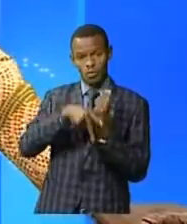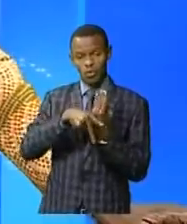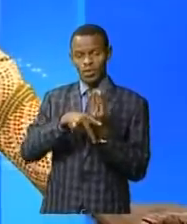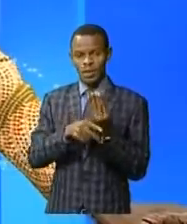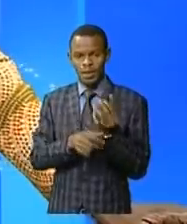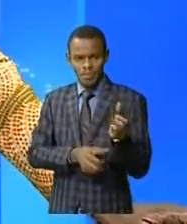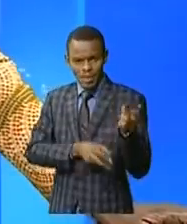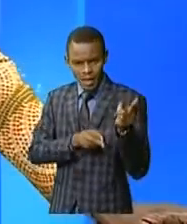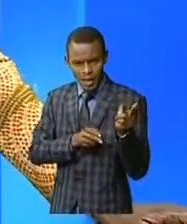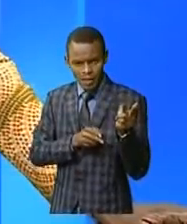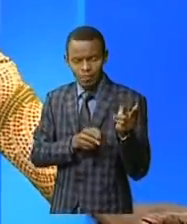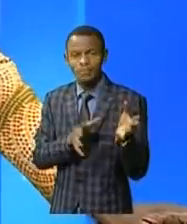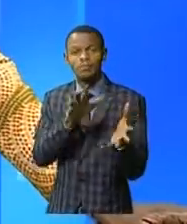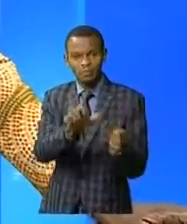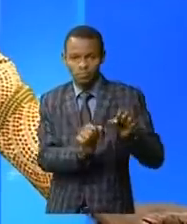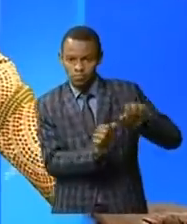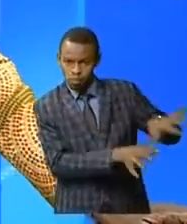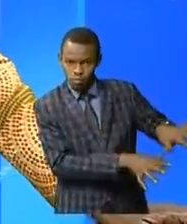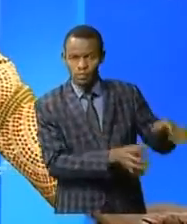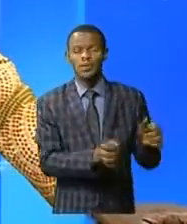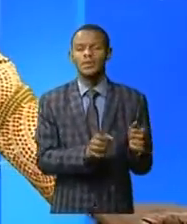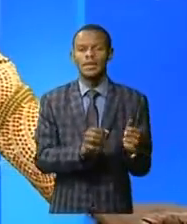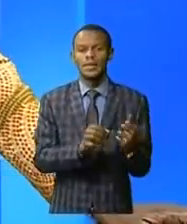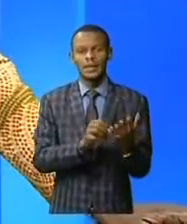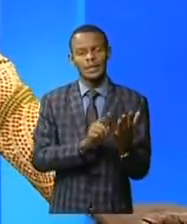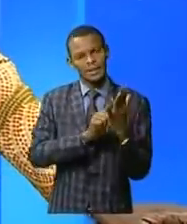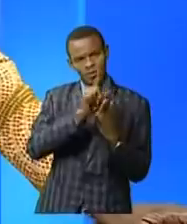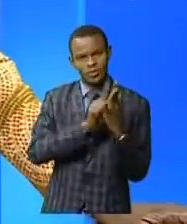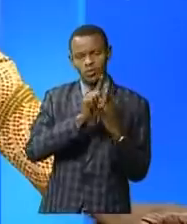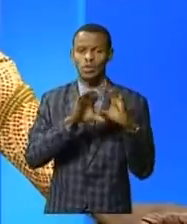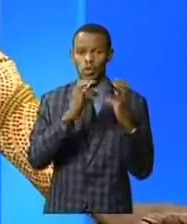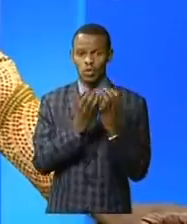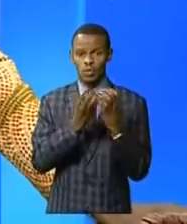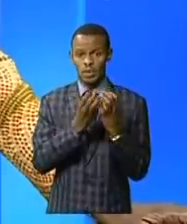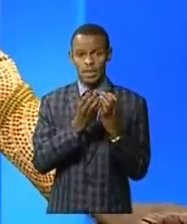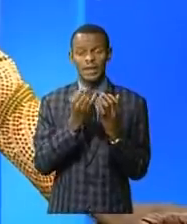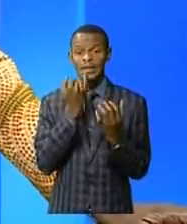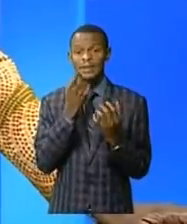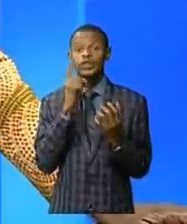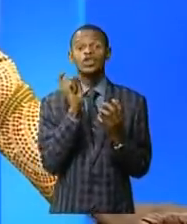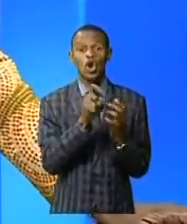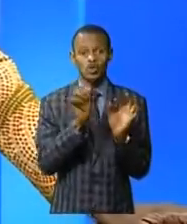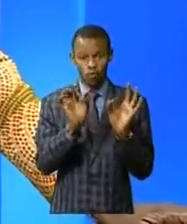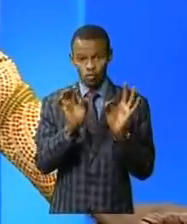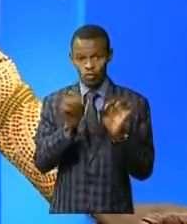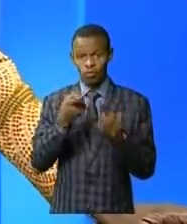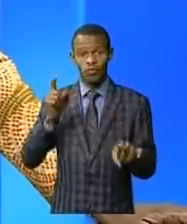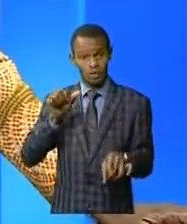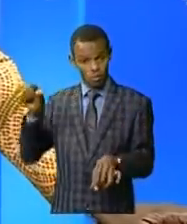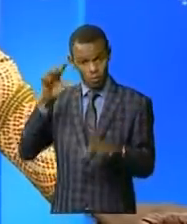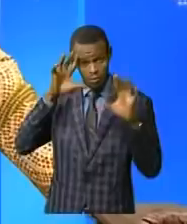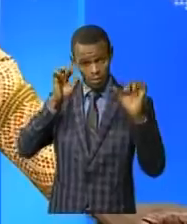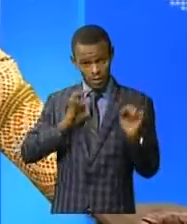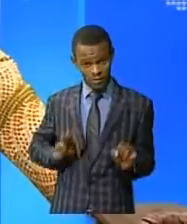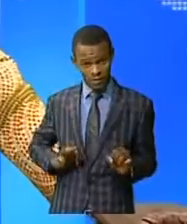désarmement, mobilisation, relèvement communautaire et stabilisation par le président de la République, Félix Tshisekedi, qui a